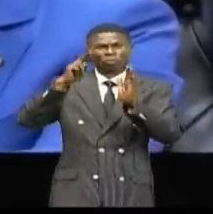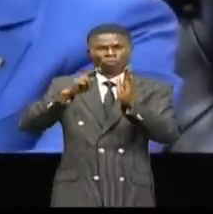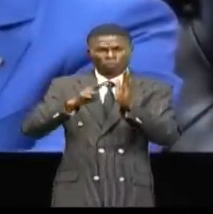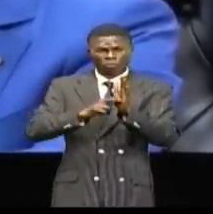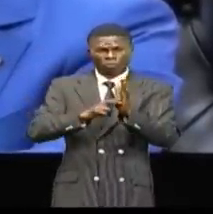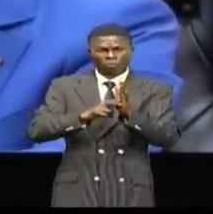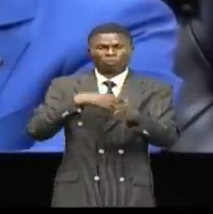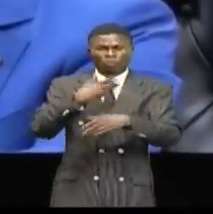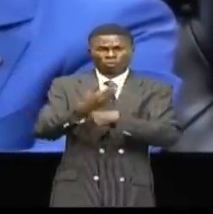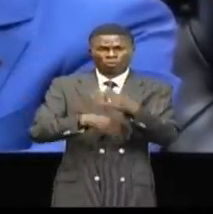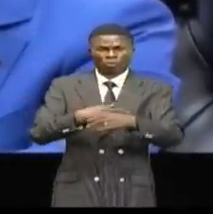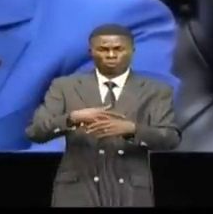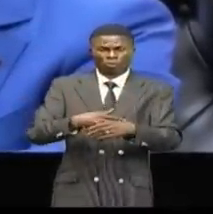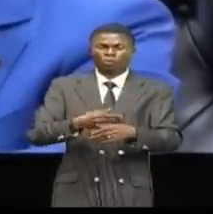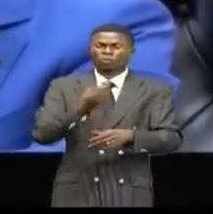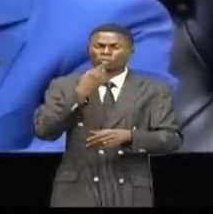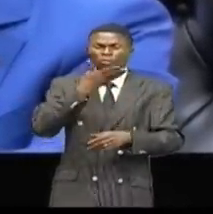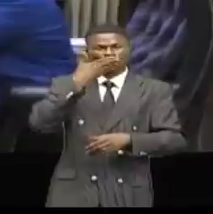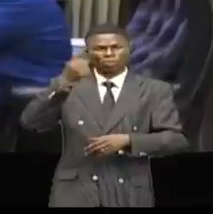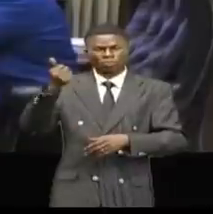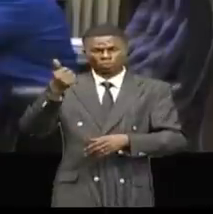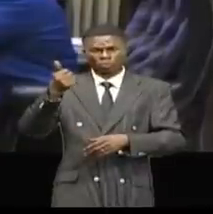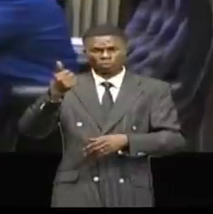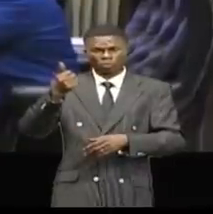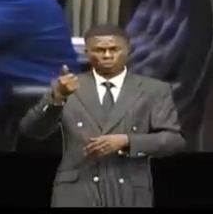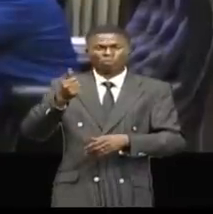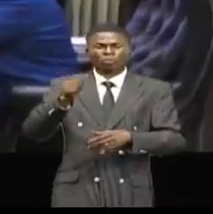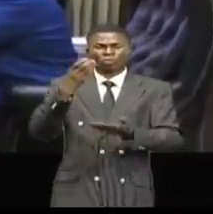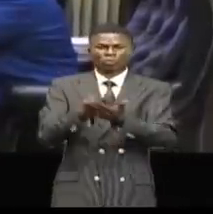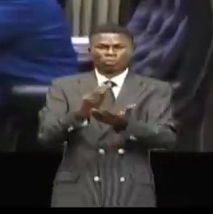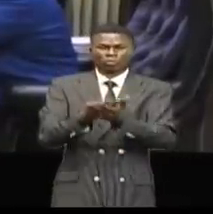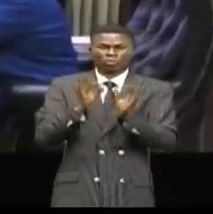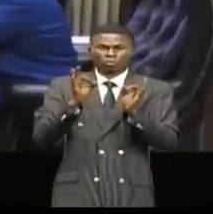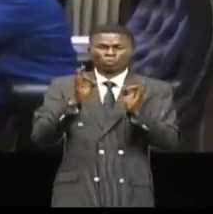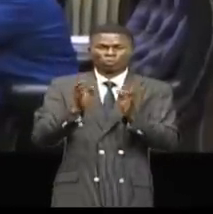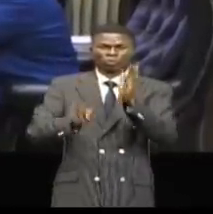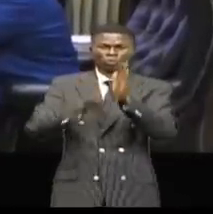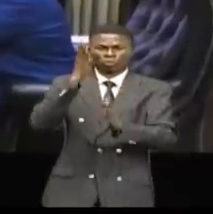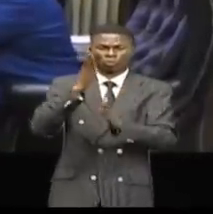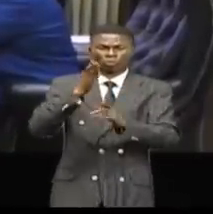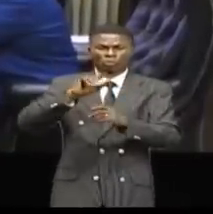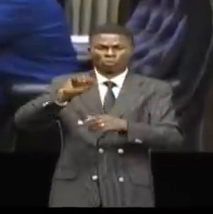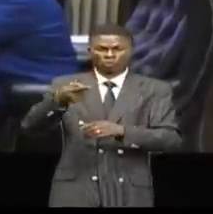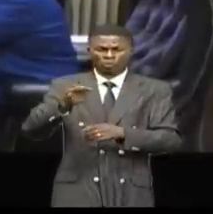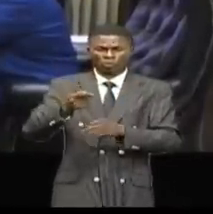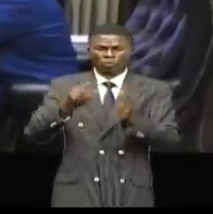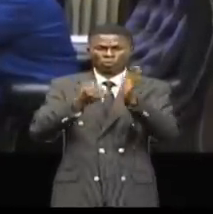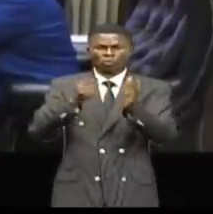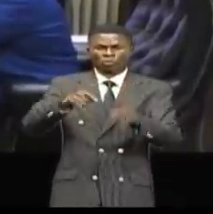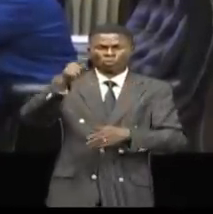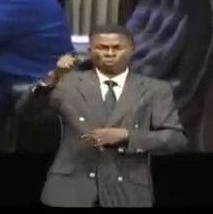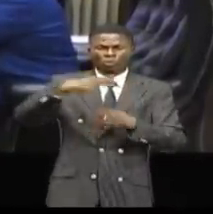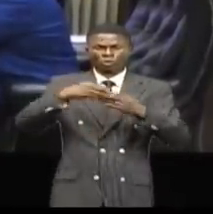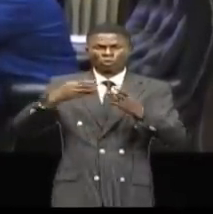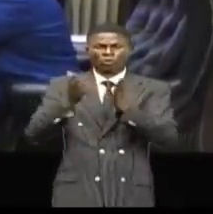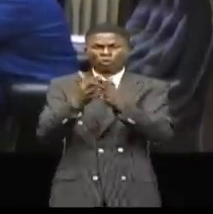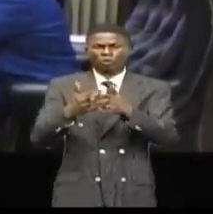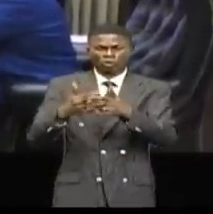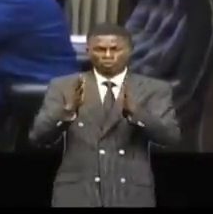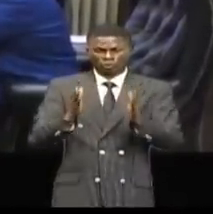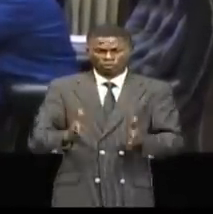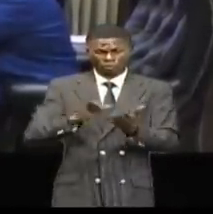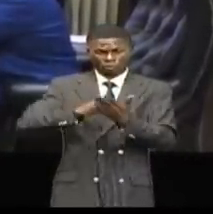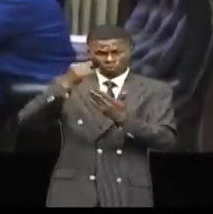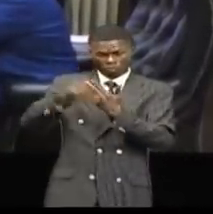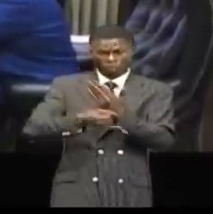à réaliser le bond historique qui porte aujourd'hui notre budget à 14,6 milliards de dollars américains. Ces